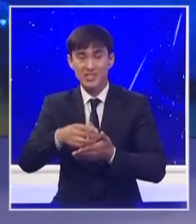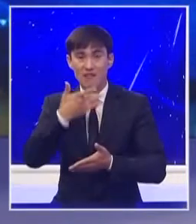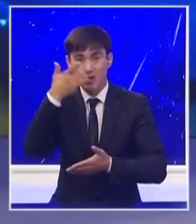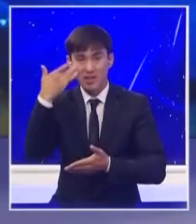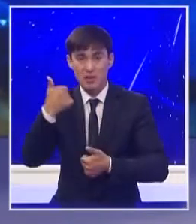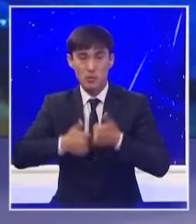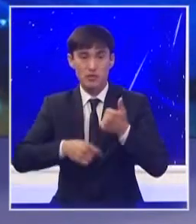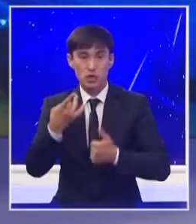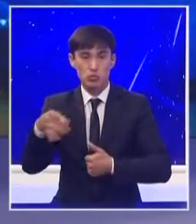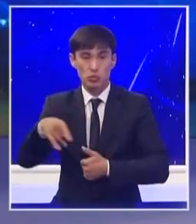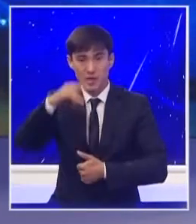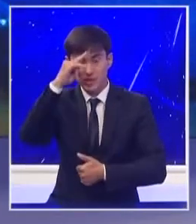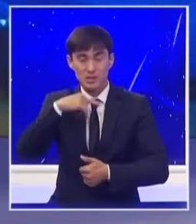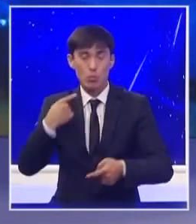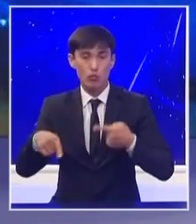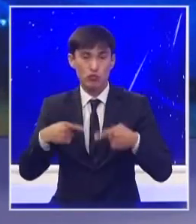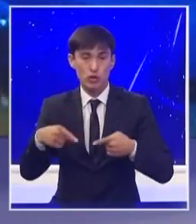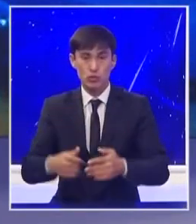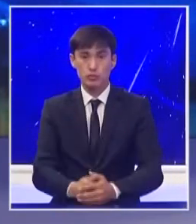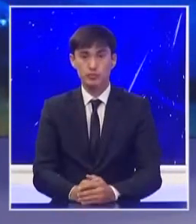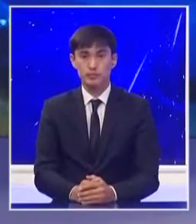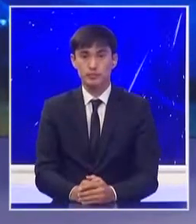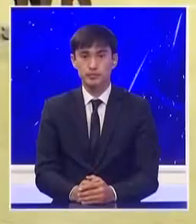летнем первенстве Республики Казахстан по футзалу.